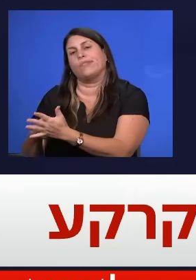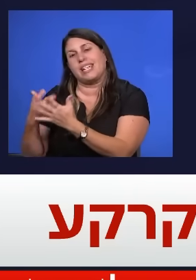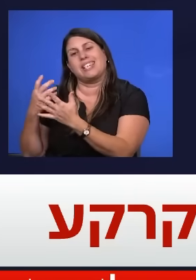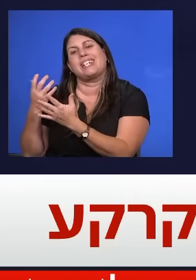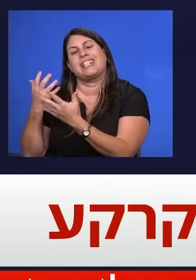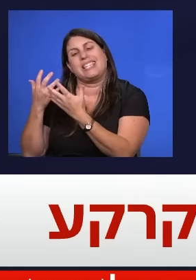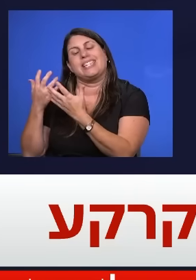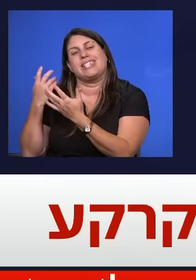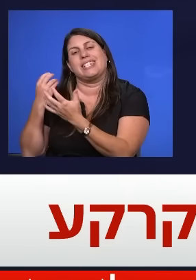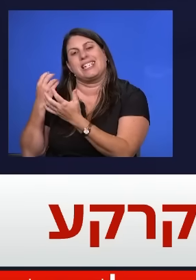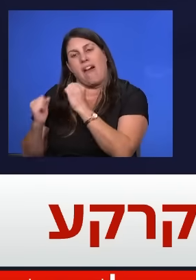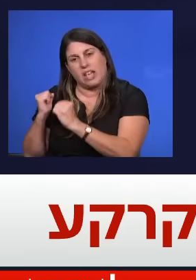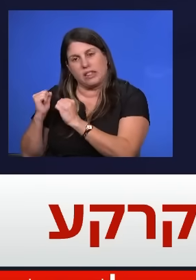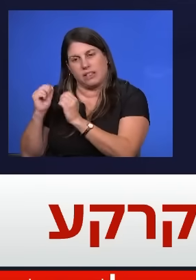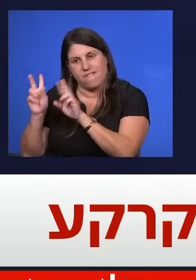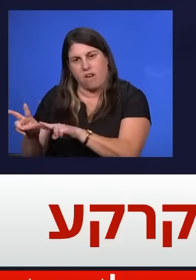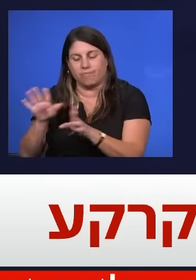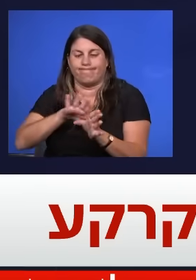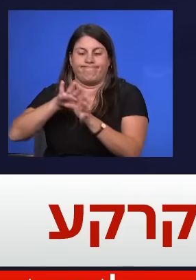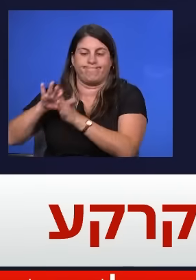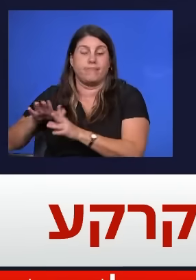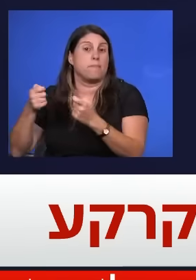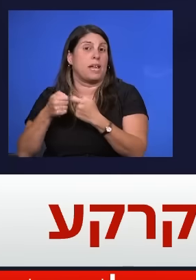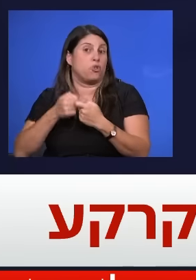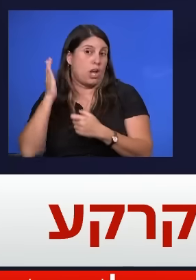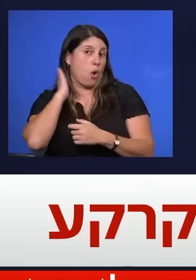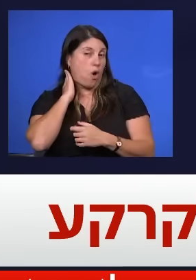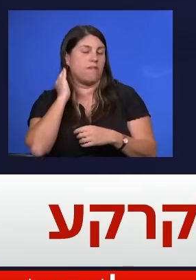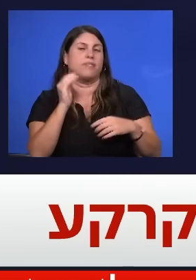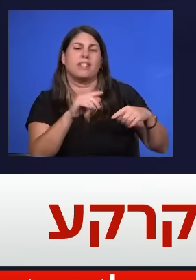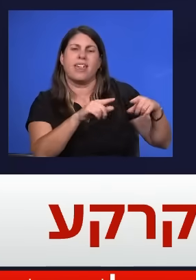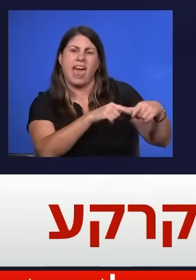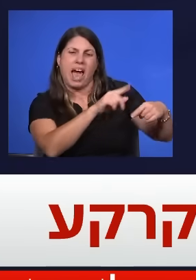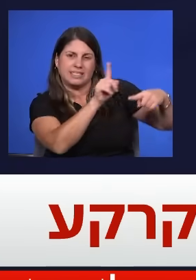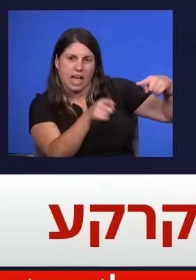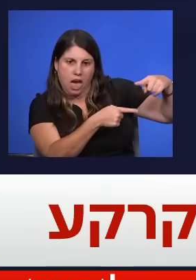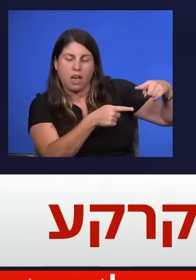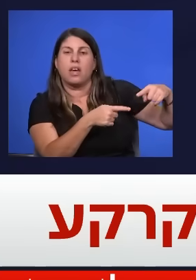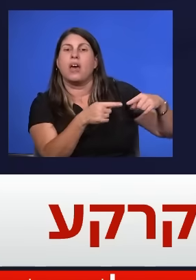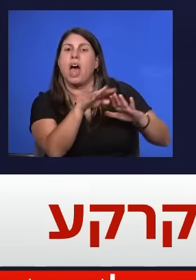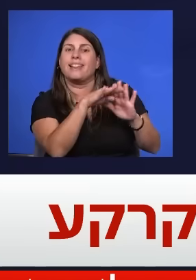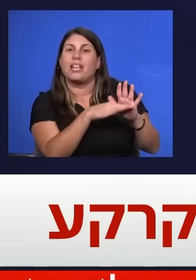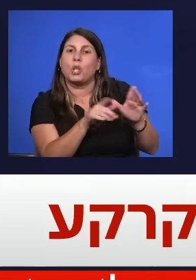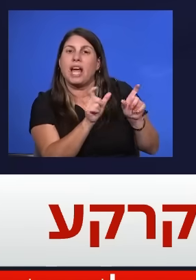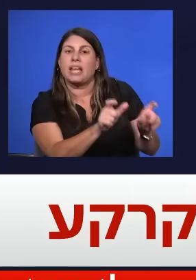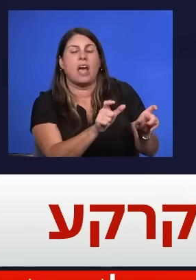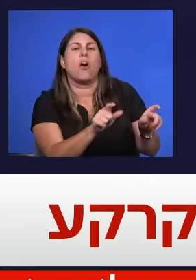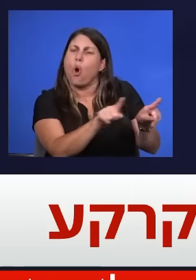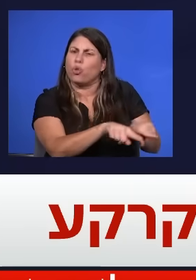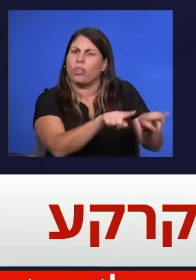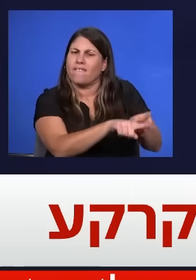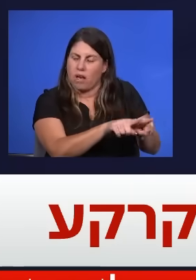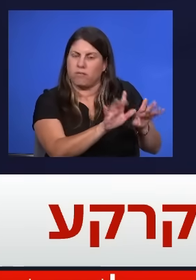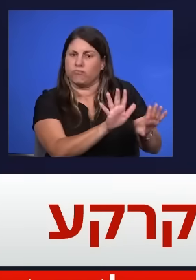באשר לעורף בעוטף עזה, ההנחיות התגוננות הן ללא שינוי, שהייה בסמוך למרחב